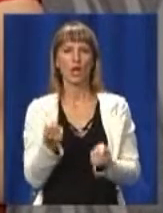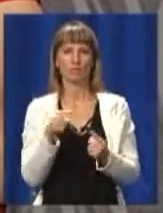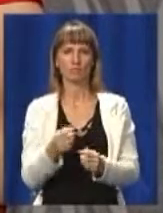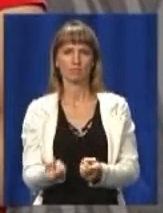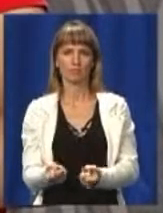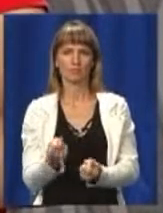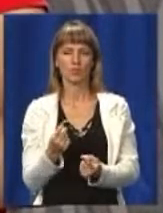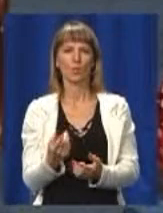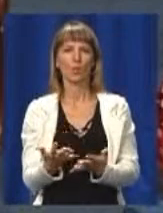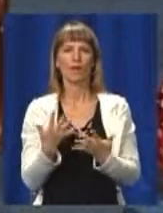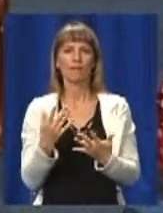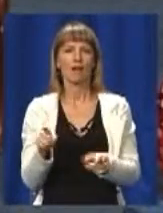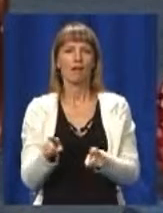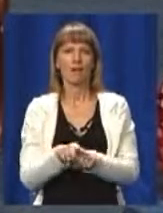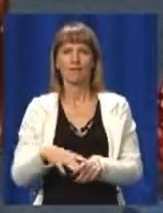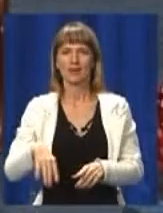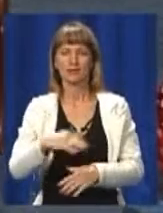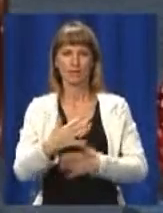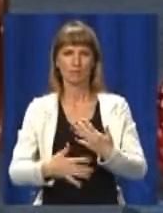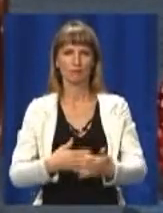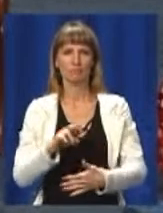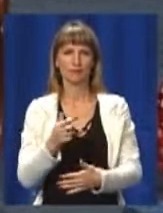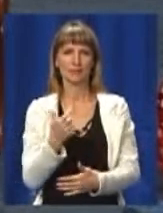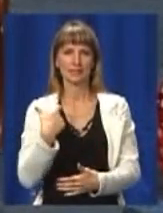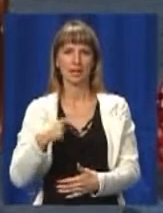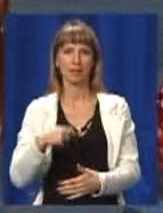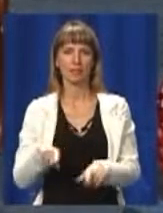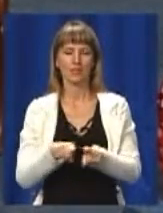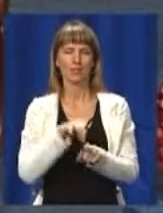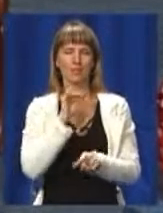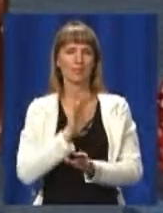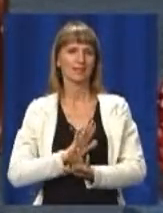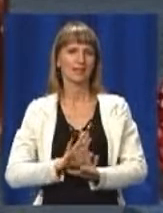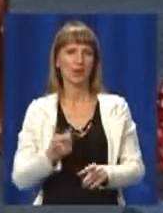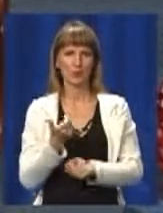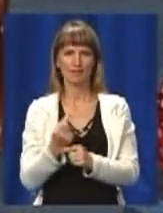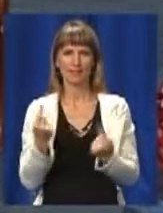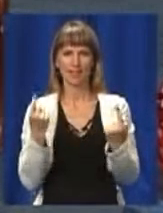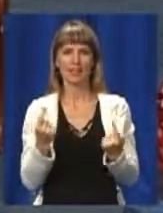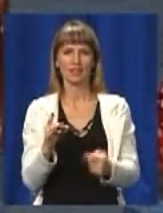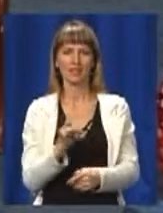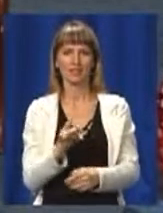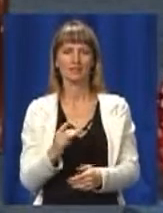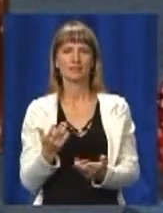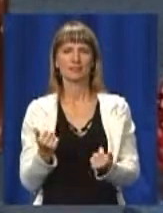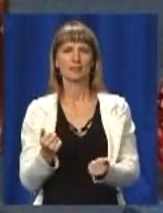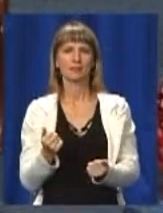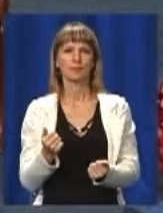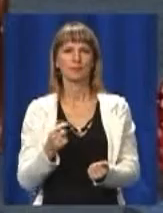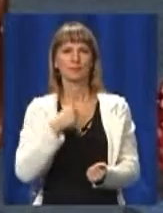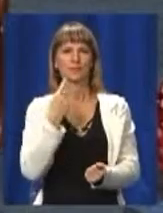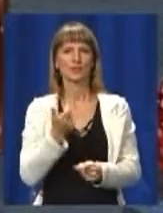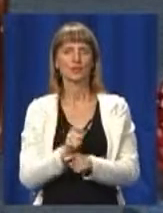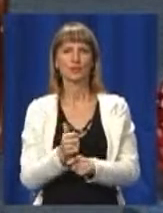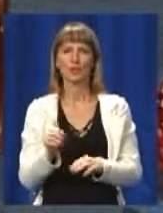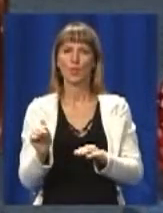пішла. Уяви собі, як все заплутано. Хотіла б собі такого песика? Ні. Дуже великий? Так. Хоча кажуть, що навіть дуже